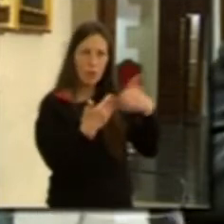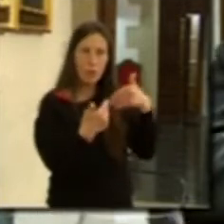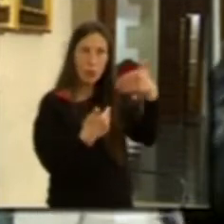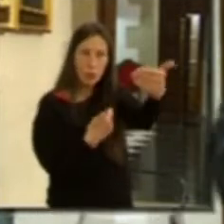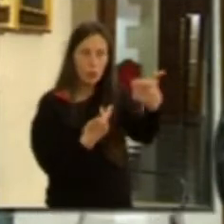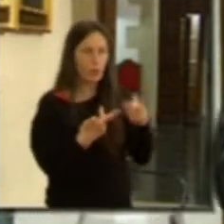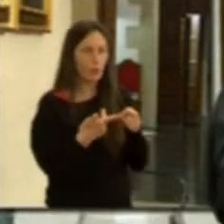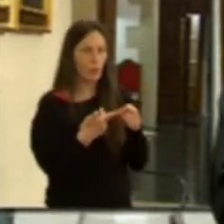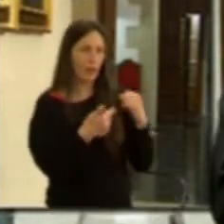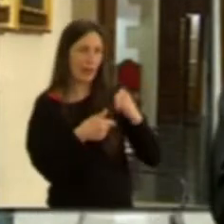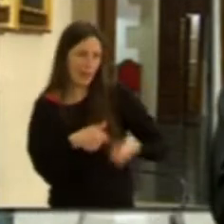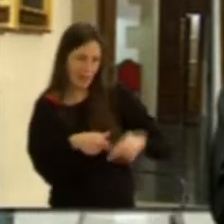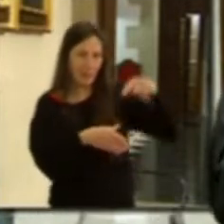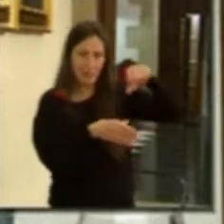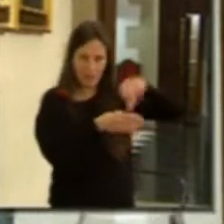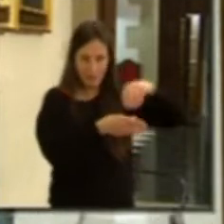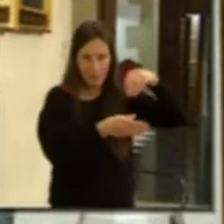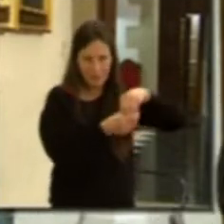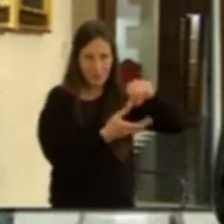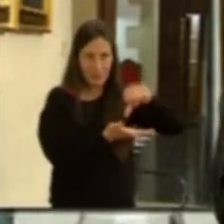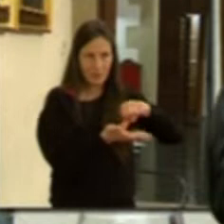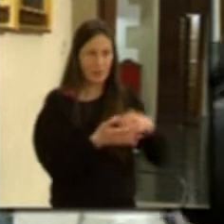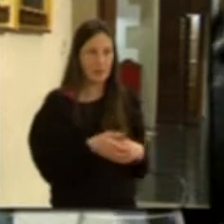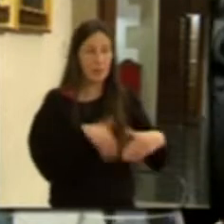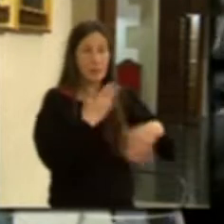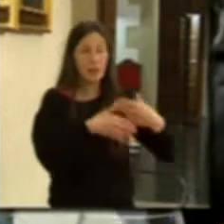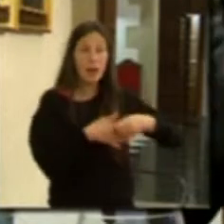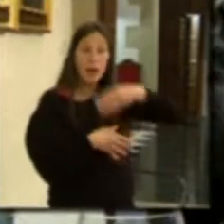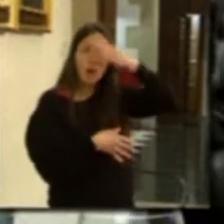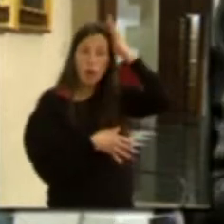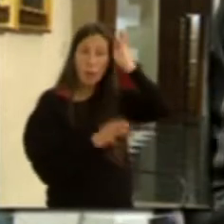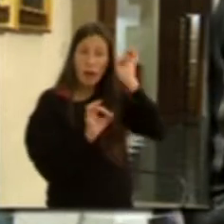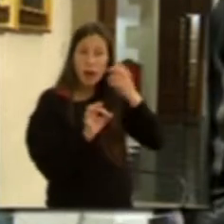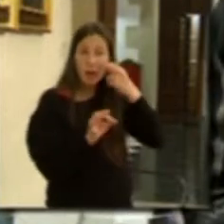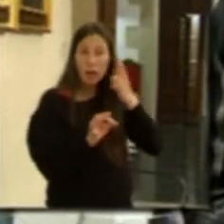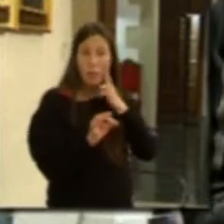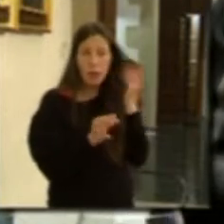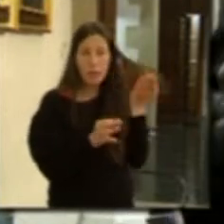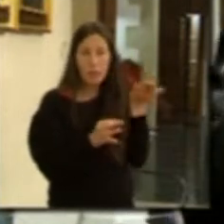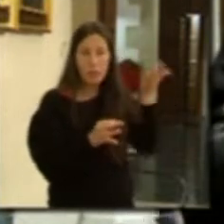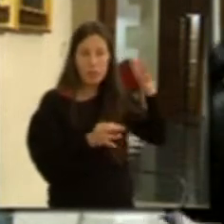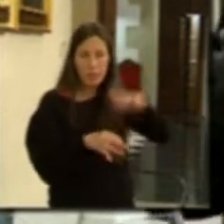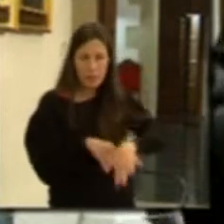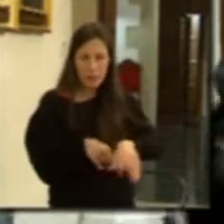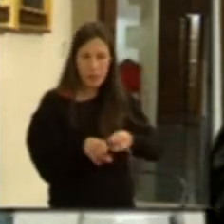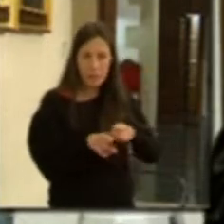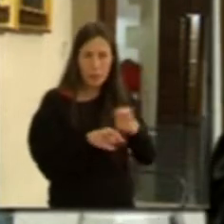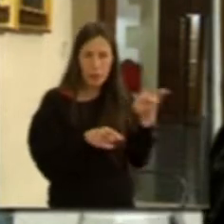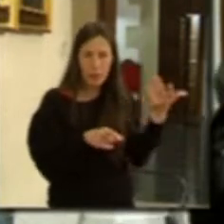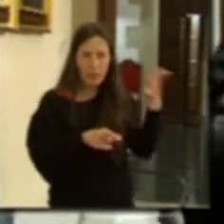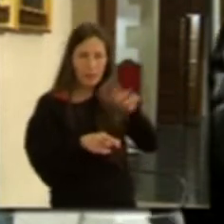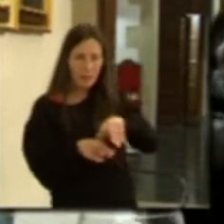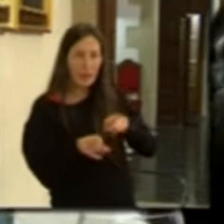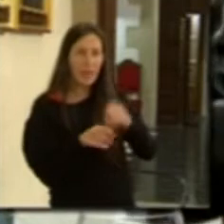paraula. Després de l'imperi romà, quan cau l'imperi romà, entrem en una etapa fosca per les ciutats. L'etapa, diríem, de l'època feudal,